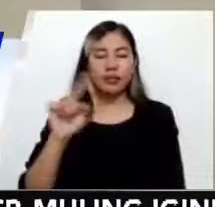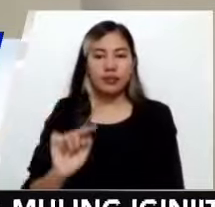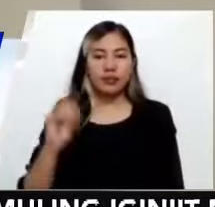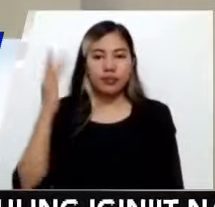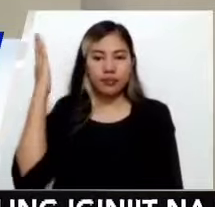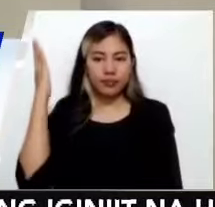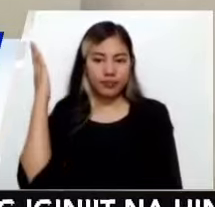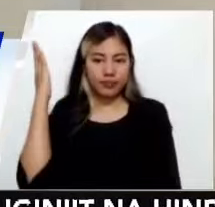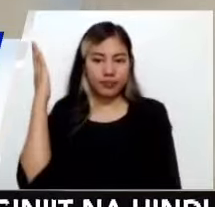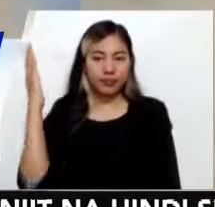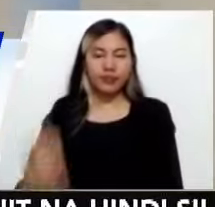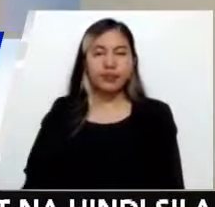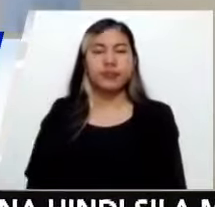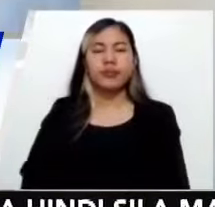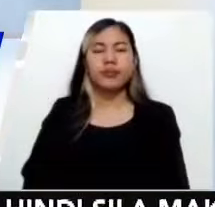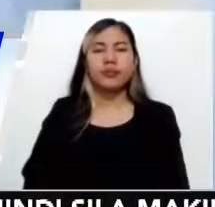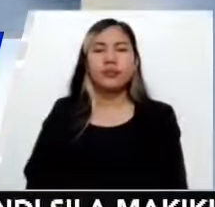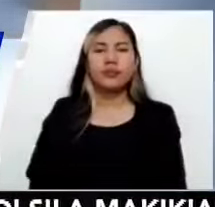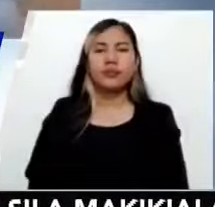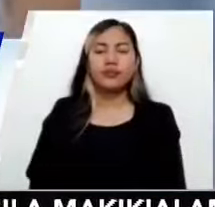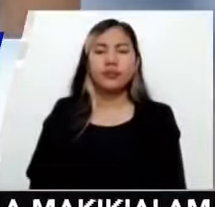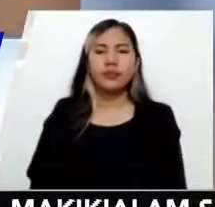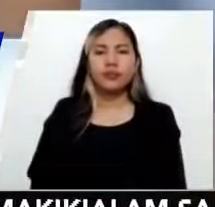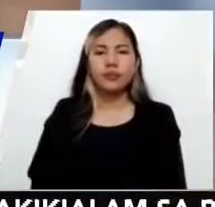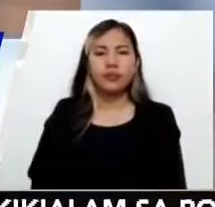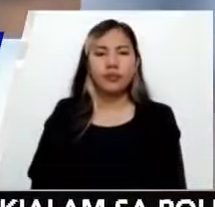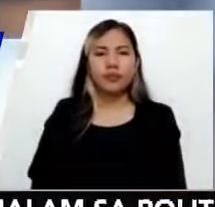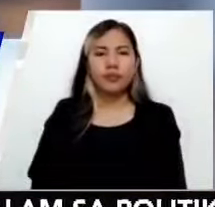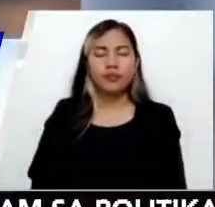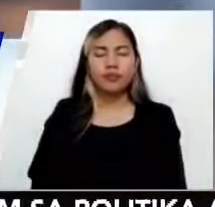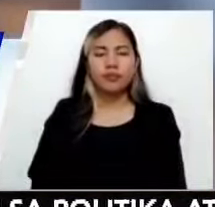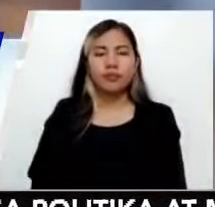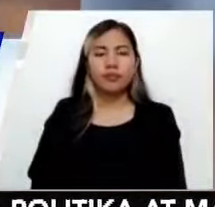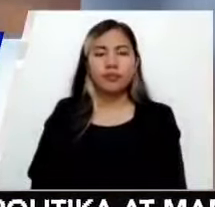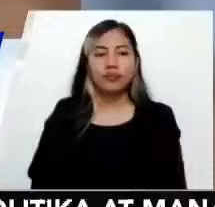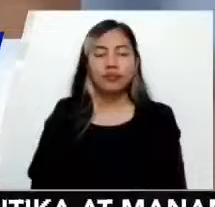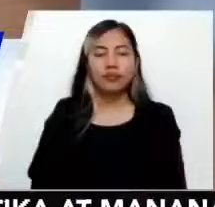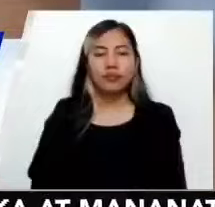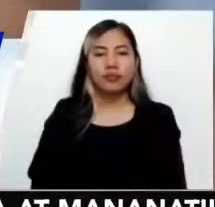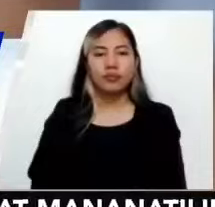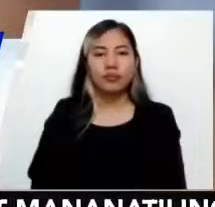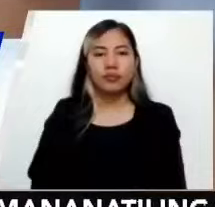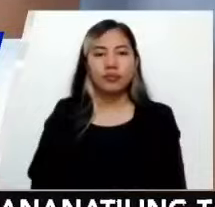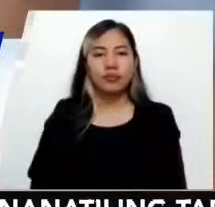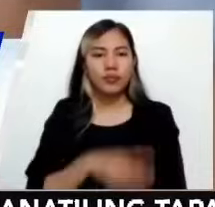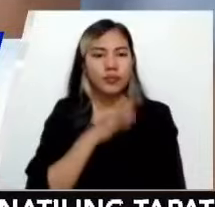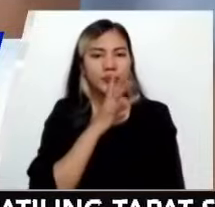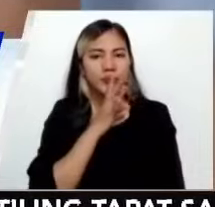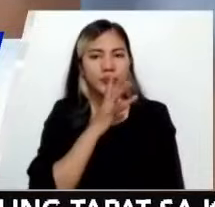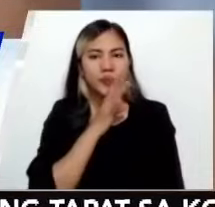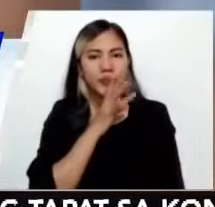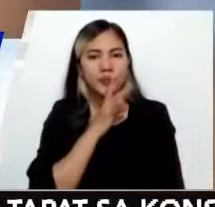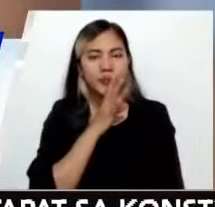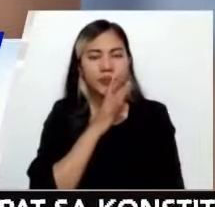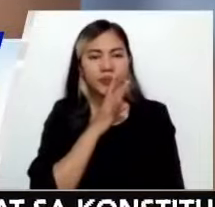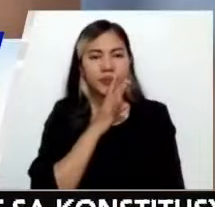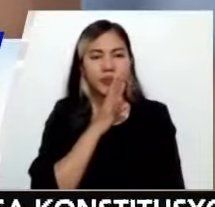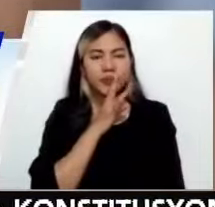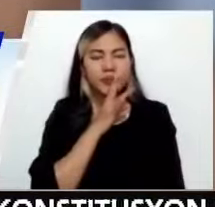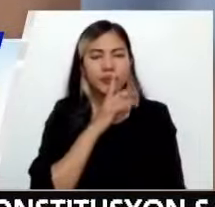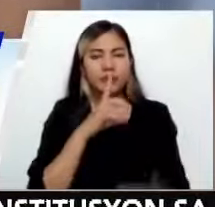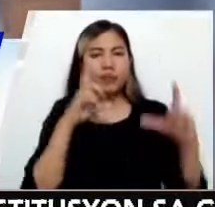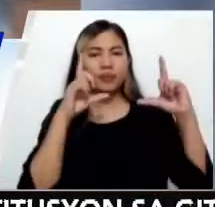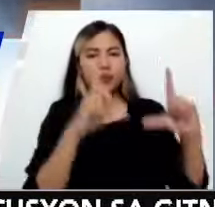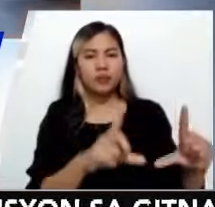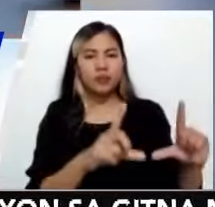Kailangan ko po sa ako talaga. Ito yung magkasang turdo na kinukuha yung turdo at pinalo ko ng para sa ulo. Nangyari